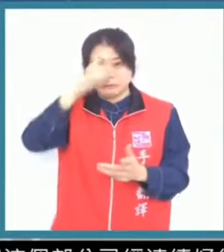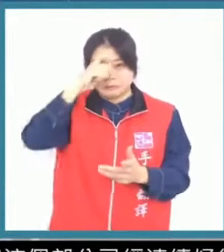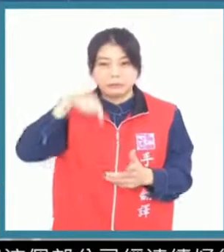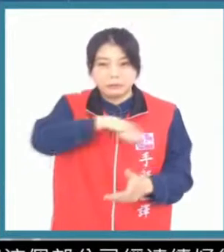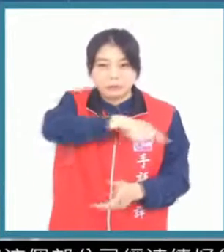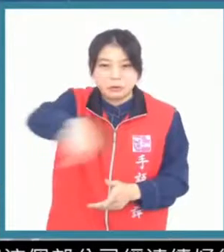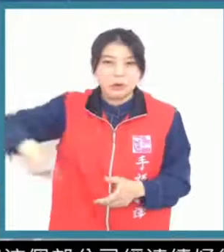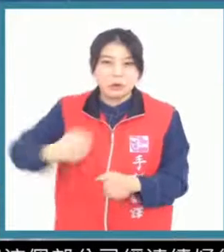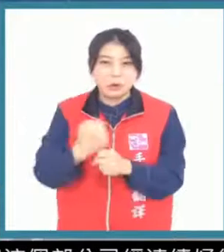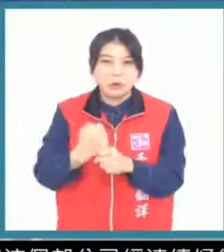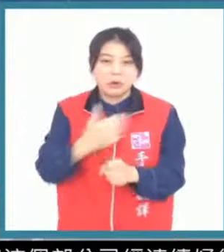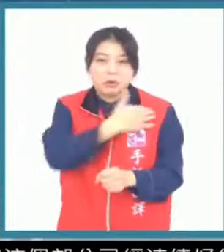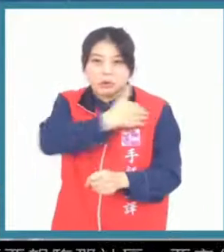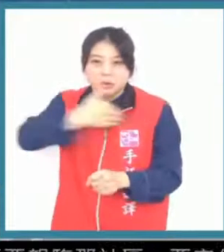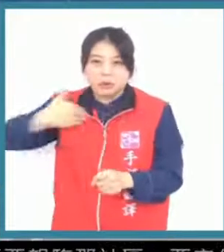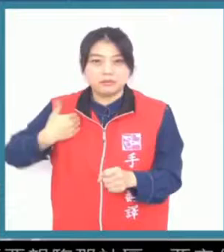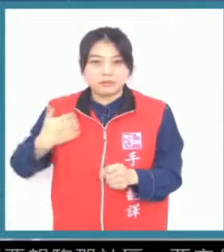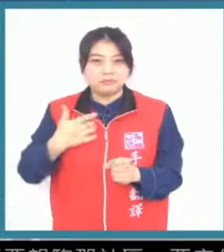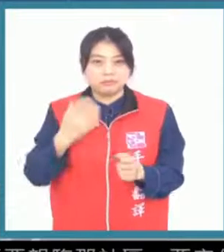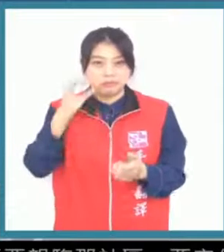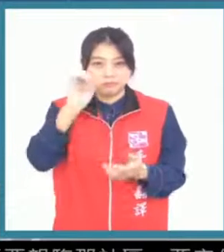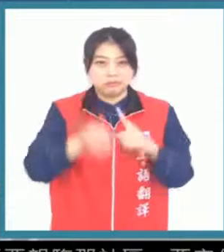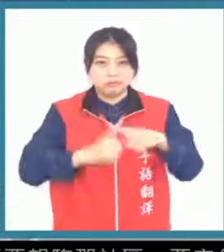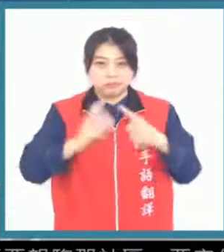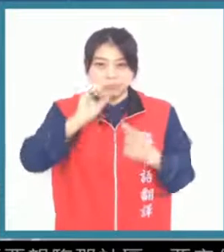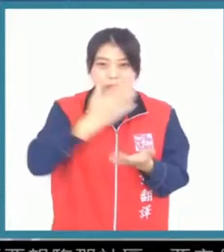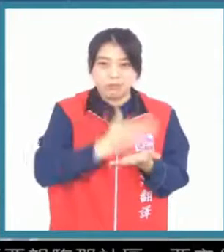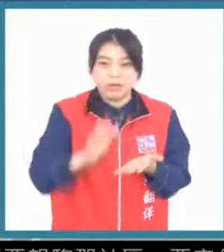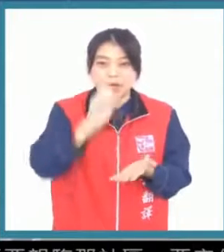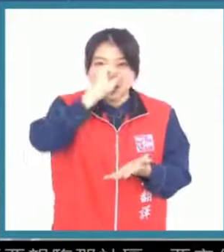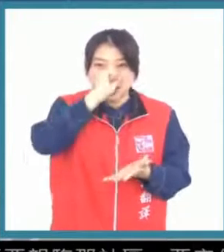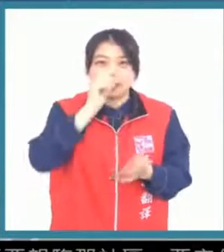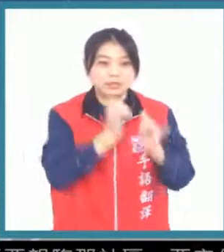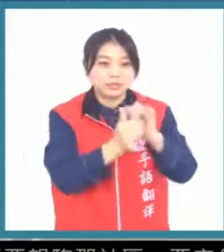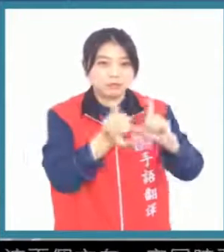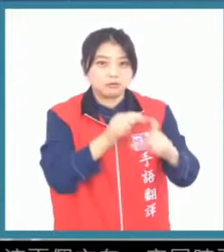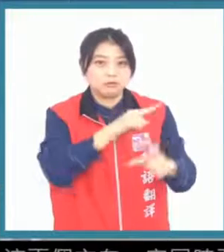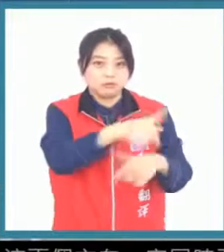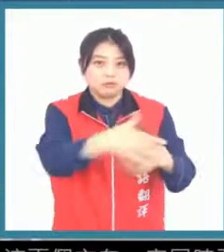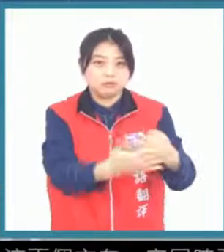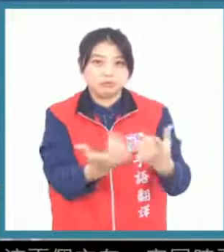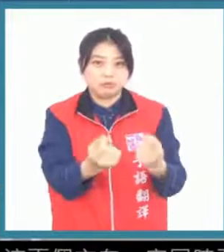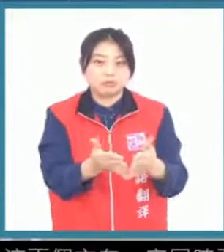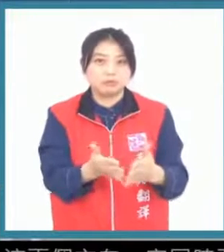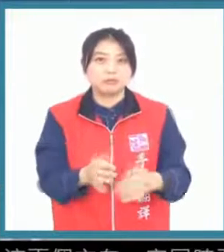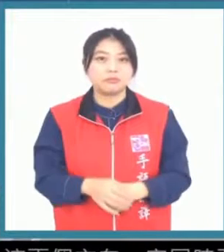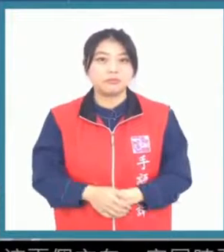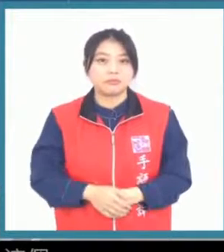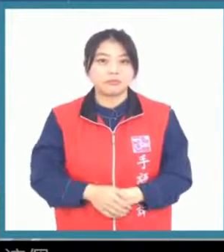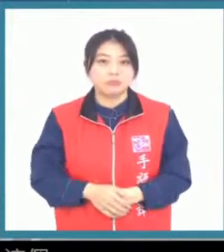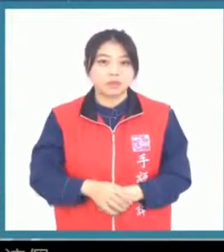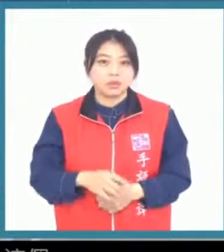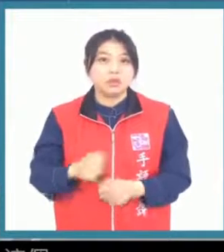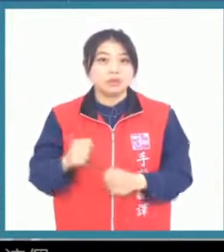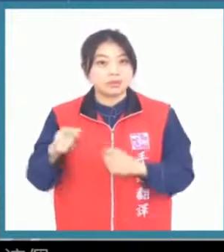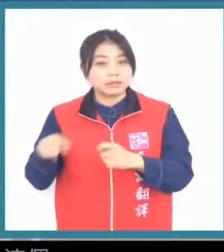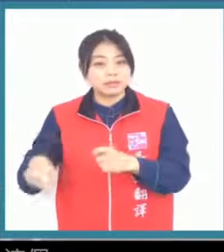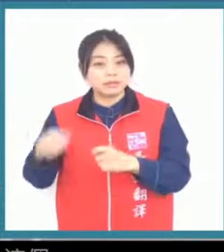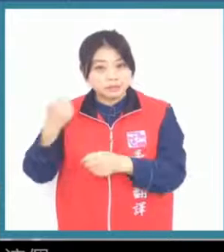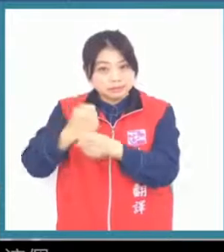住，这两个方向一定同时要进行，因为这个园区跟社区